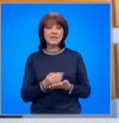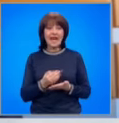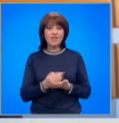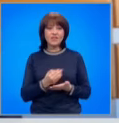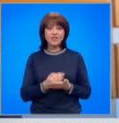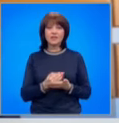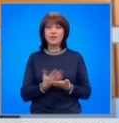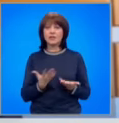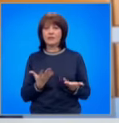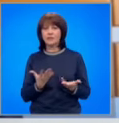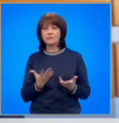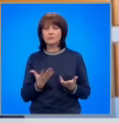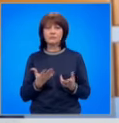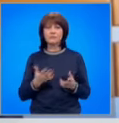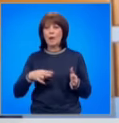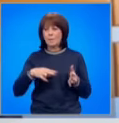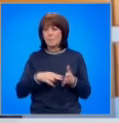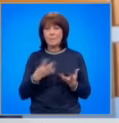неща.